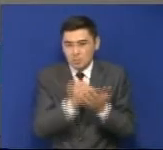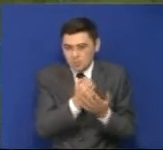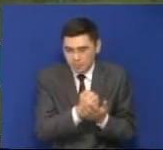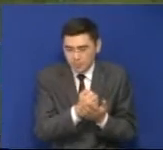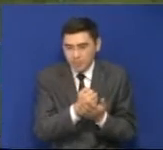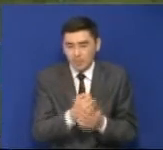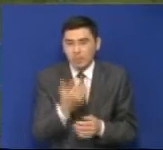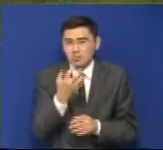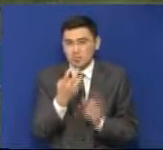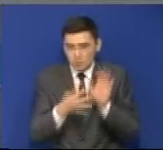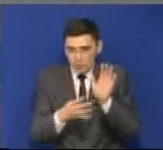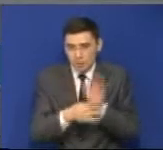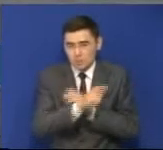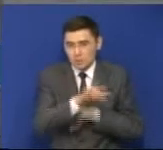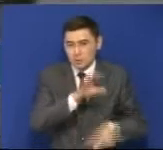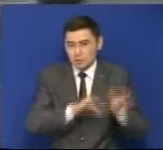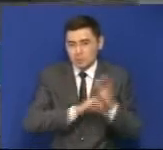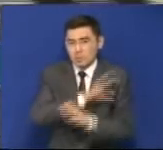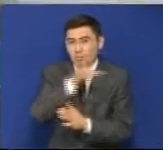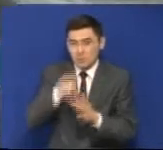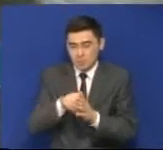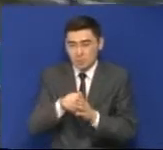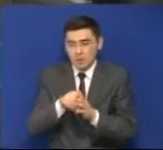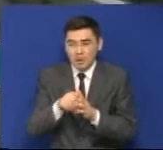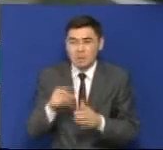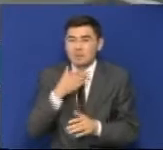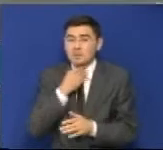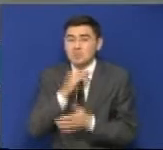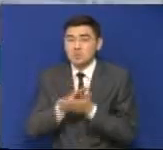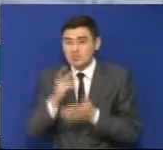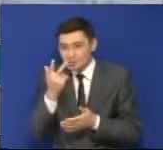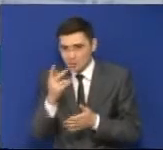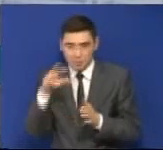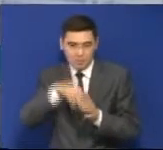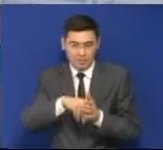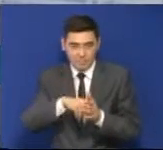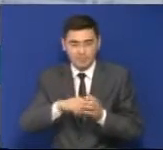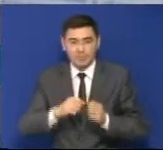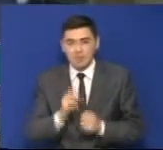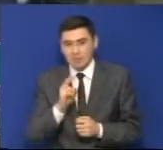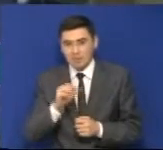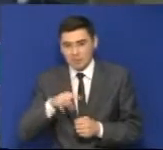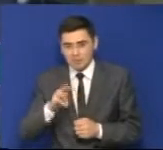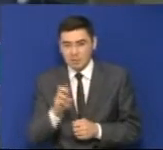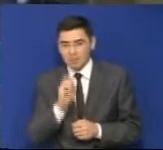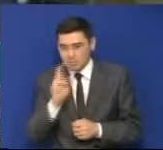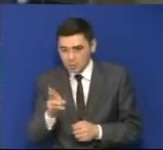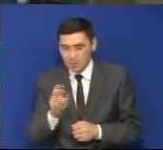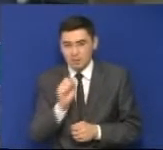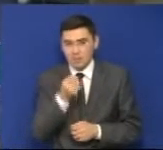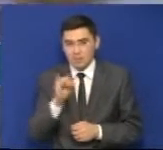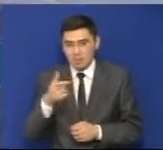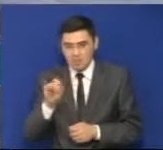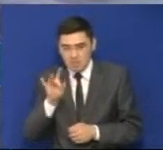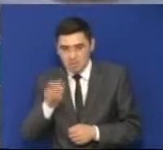бойынша 549 үміткер іріктелді. Резервтегілер тізімінде 3 семейлік бар. Олар Қасымбек Ақжалов, Әйгерім Қанағатова